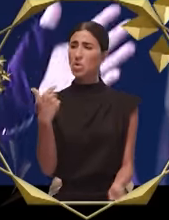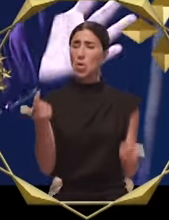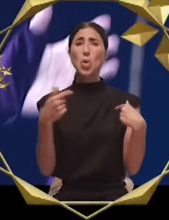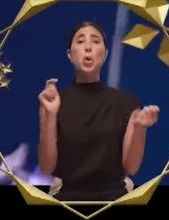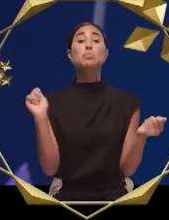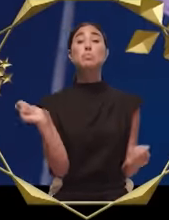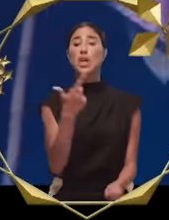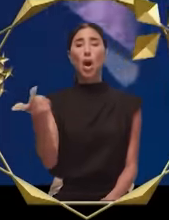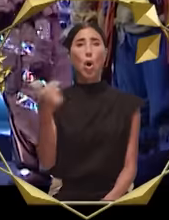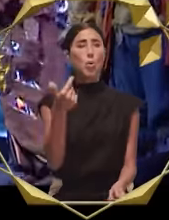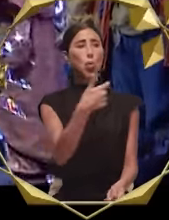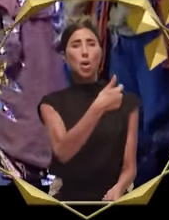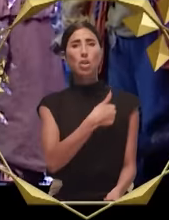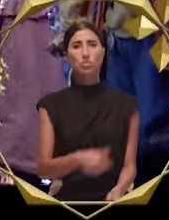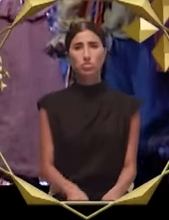ليضيع